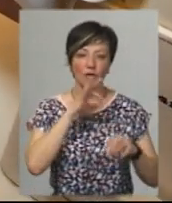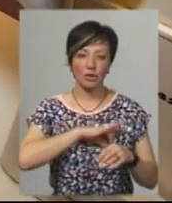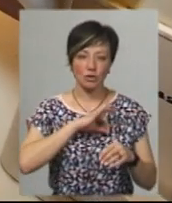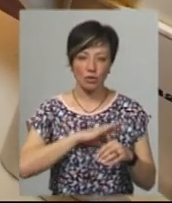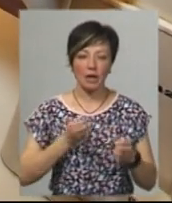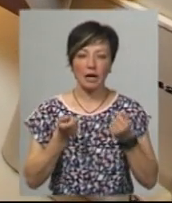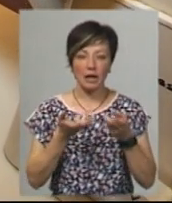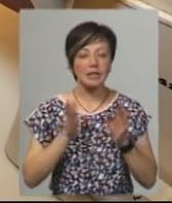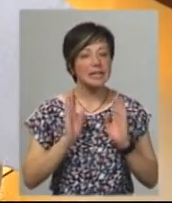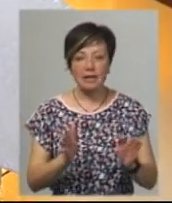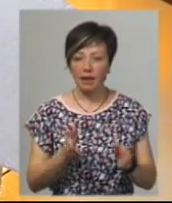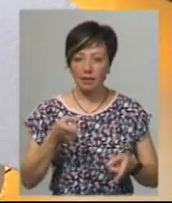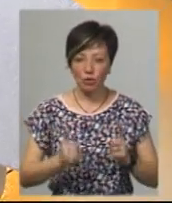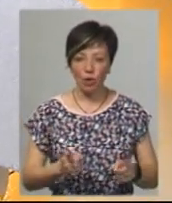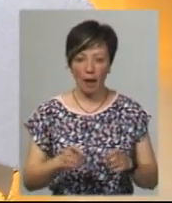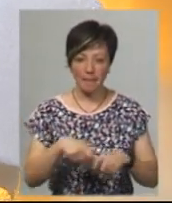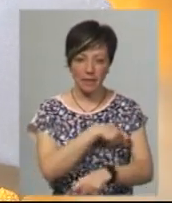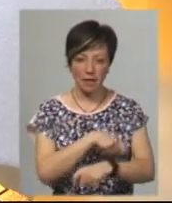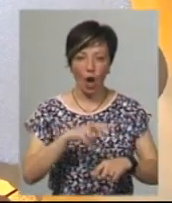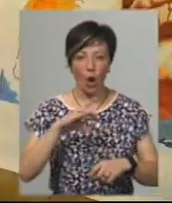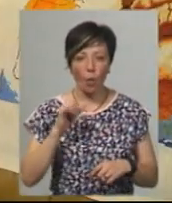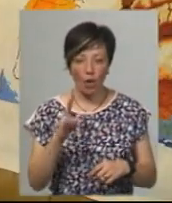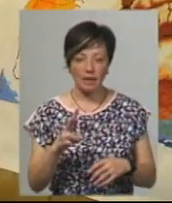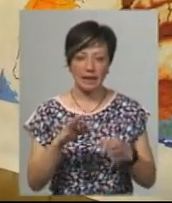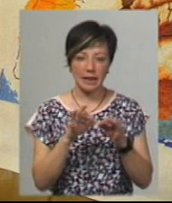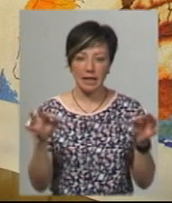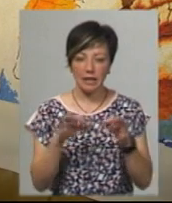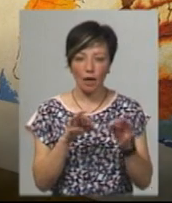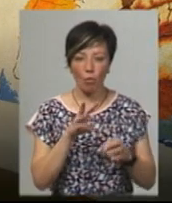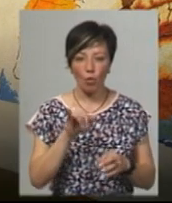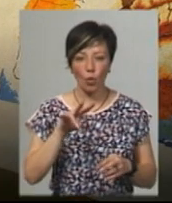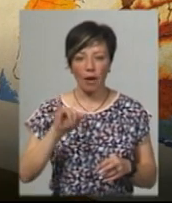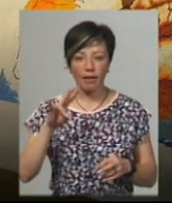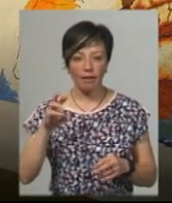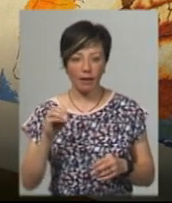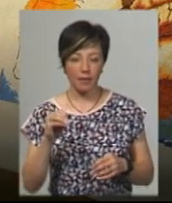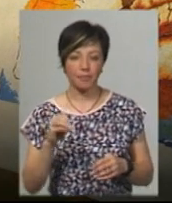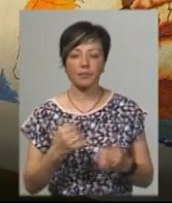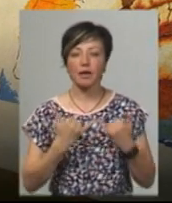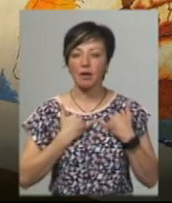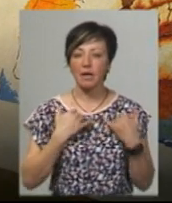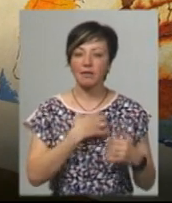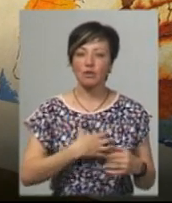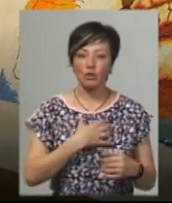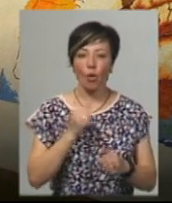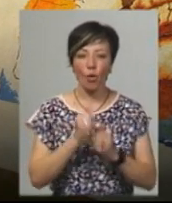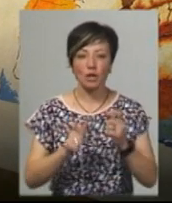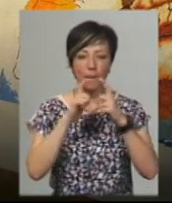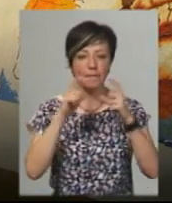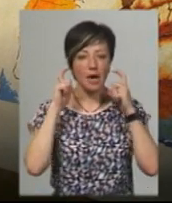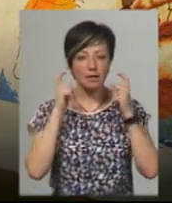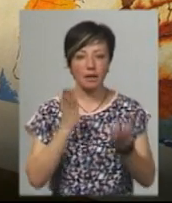використовує тільки натуральні матеріали – льон, бавовну та нитки муліне. Для мене дуже важливо, щоб кожна маска